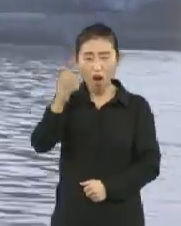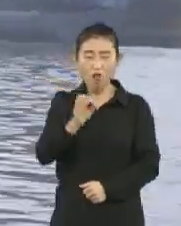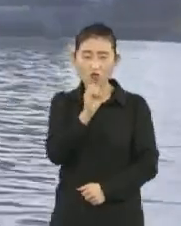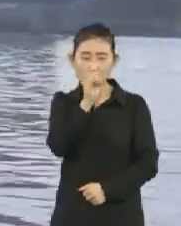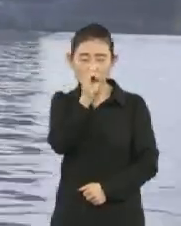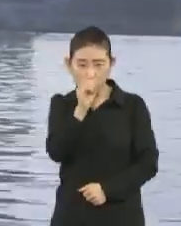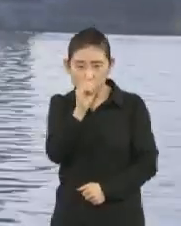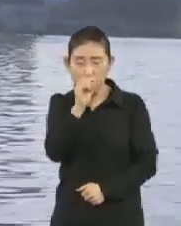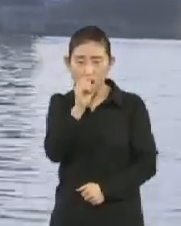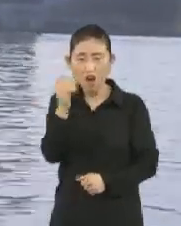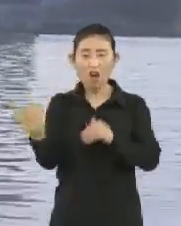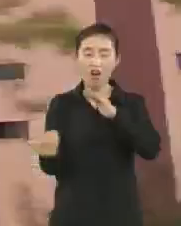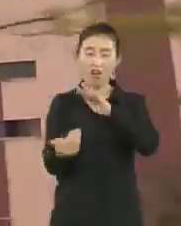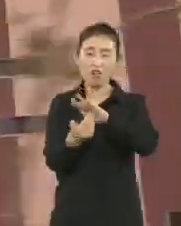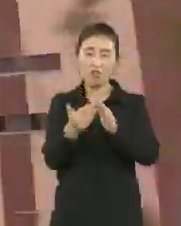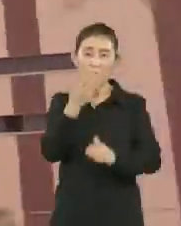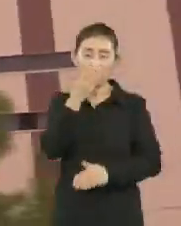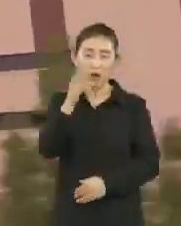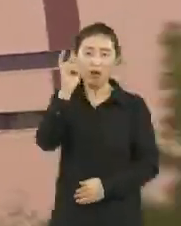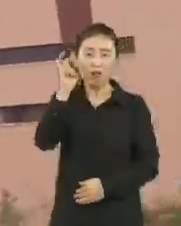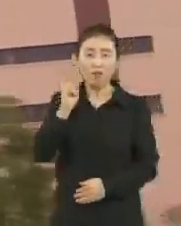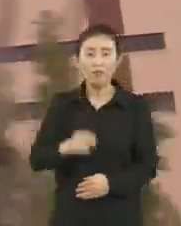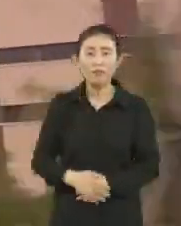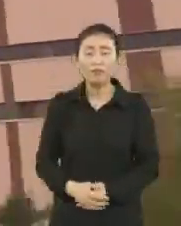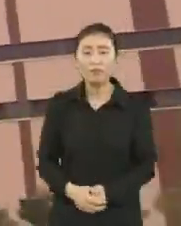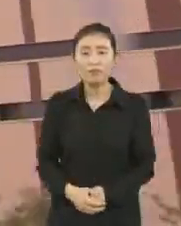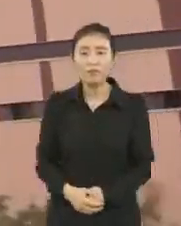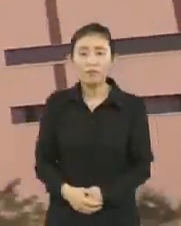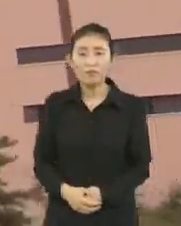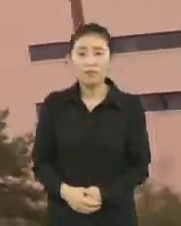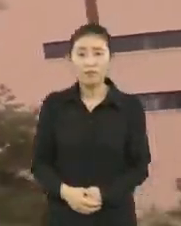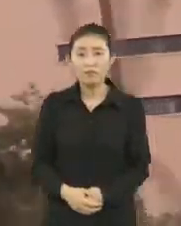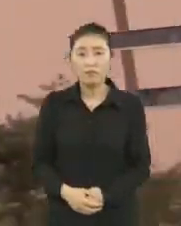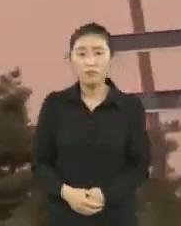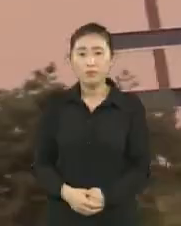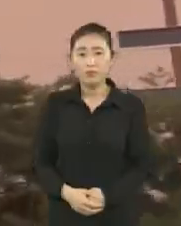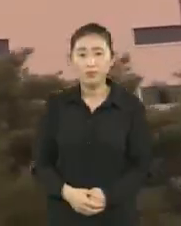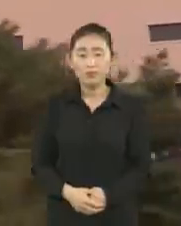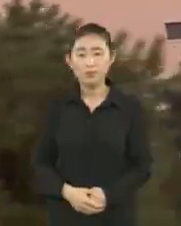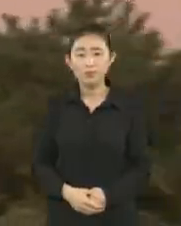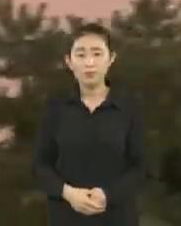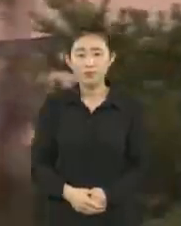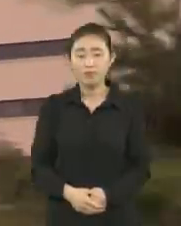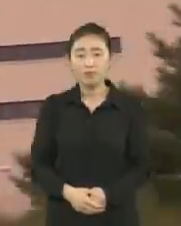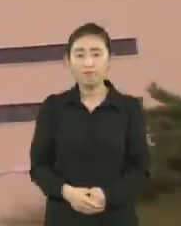국가 탄소 중립을 이끌 수 있게 될지 주목됩니다. TJB 강진원입니다.